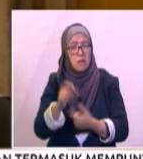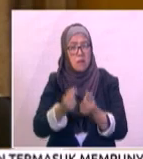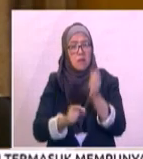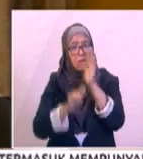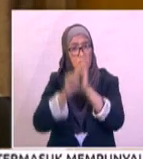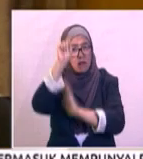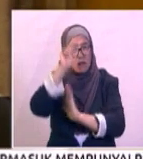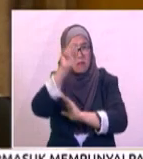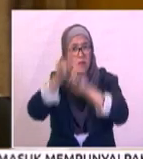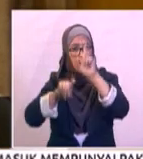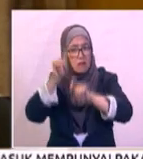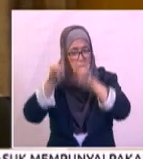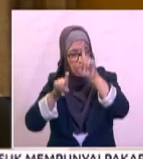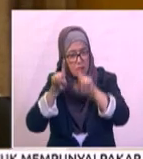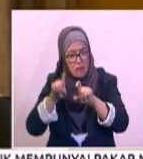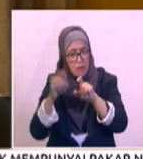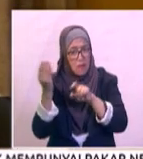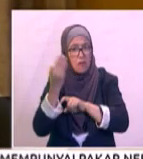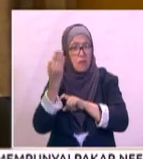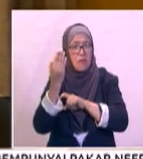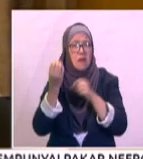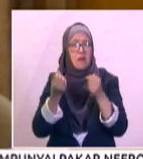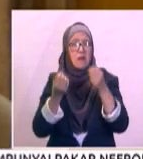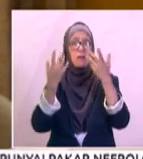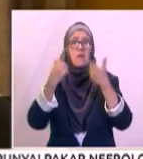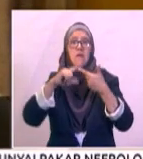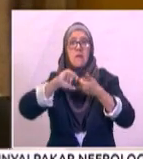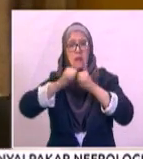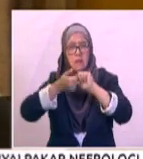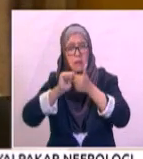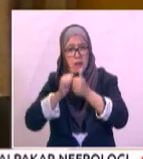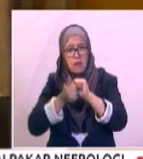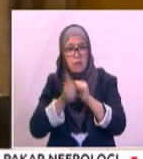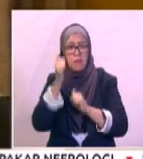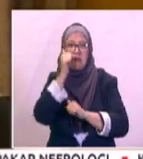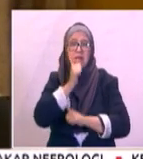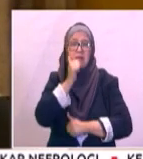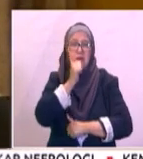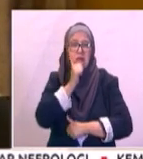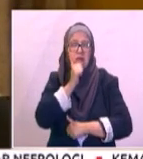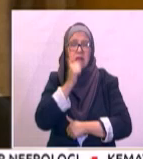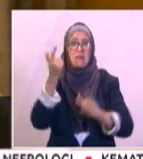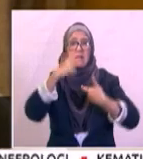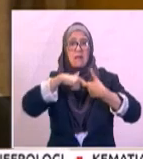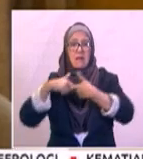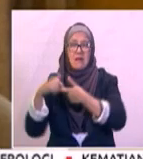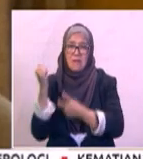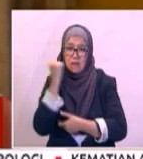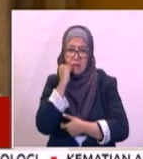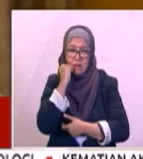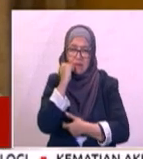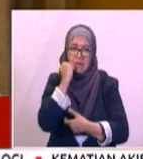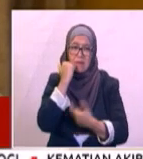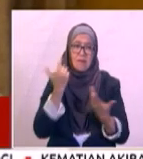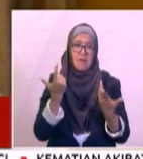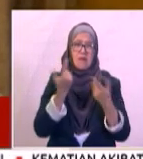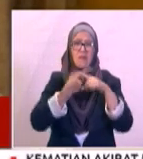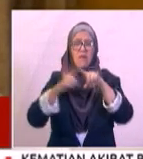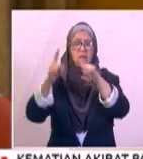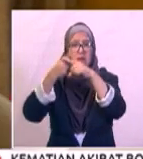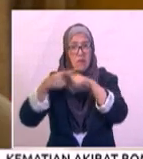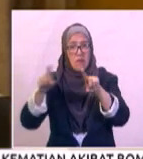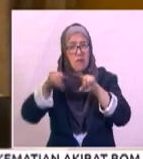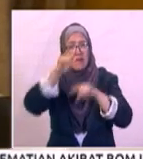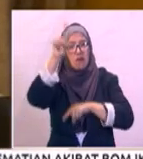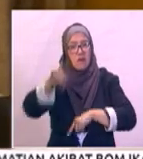juga berkaitan dengan permasalahan wanita. Sebagai contohnya berkaitan dengan haid. Maka pelbagai persoalan